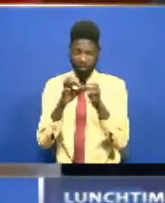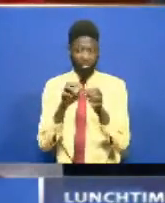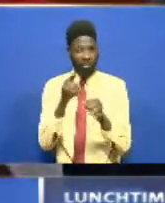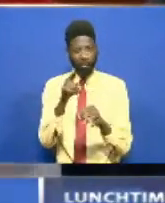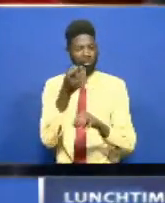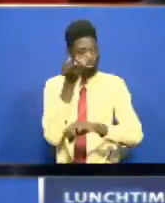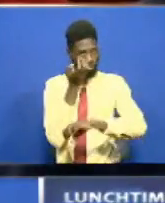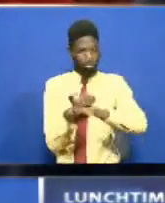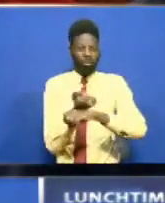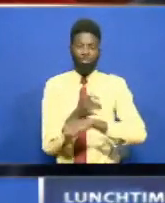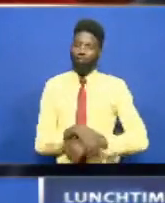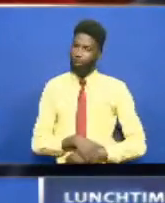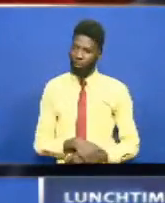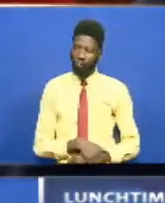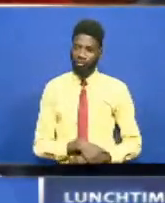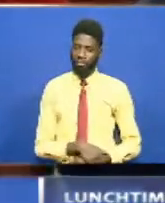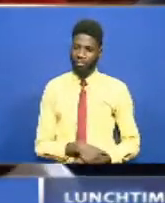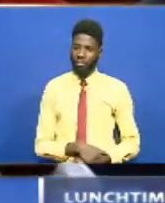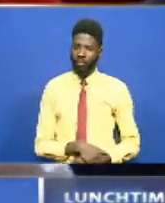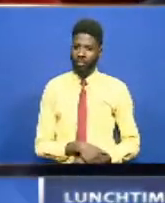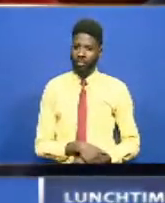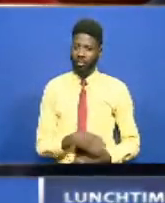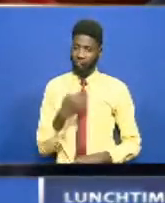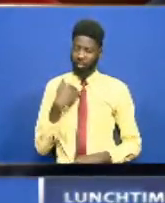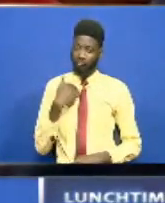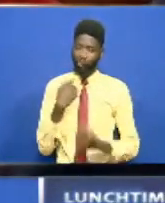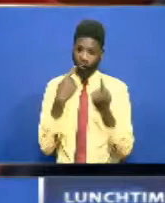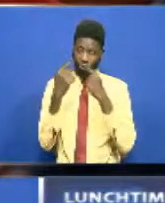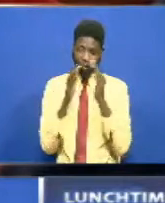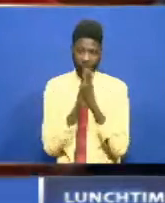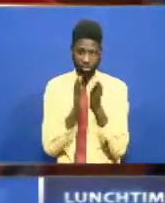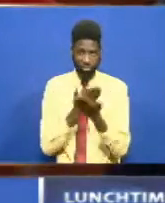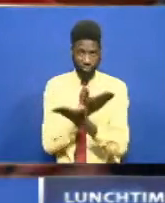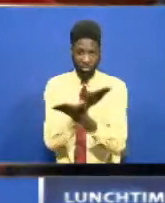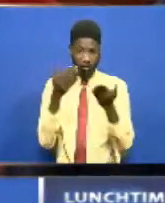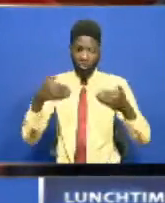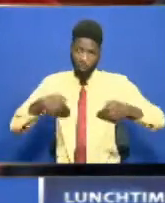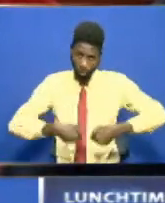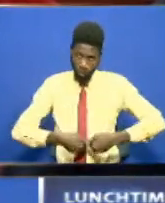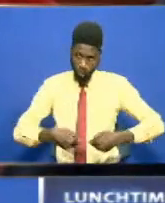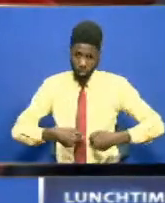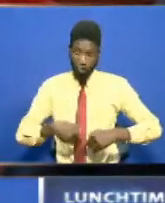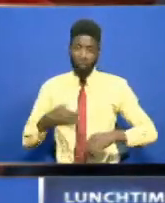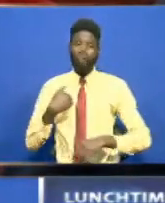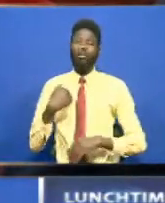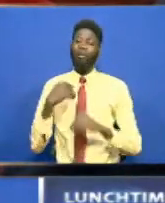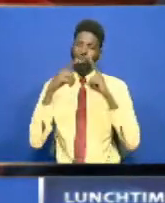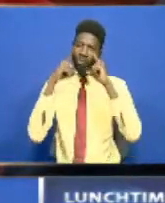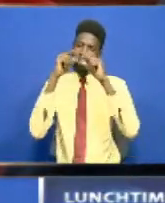kujenga ndio ngumu. Na mimi naongea na nyinyi vijana, na nawaambia kwa kihasha,